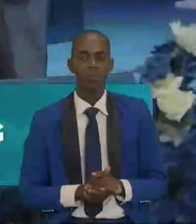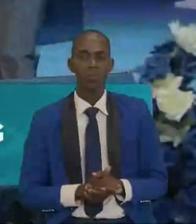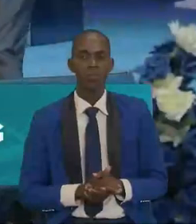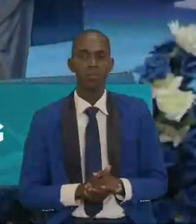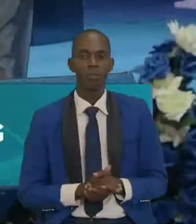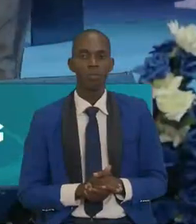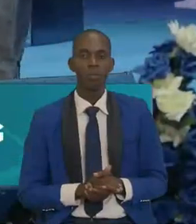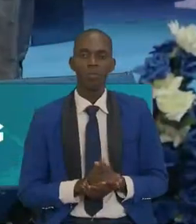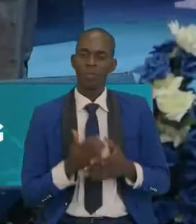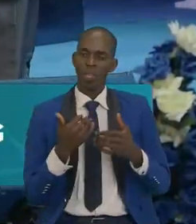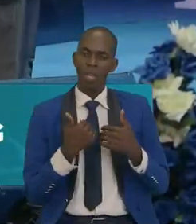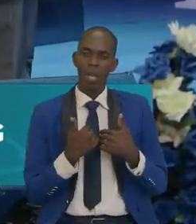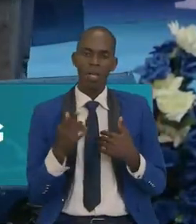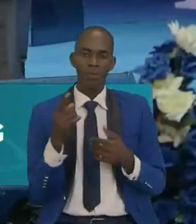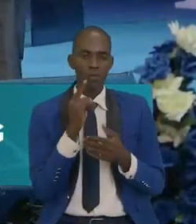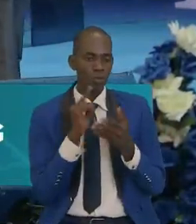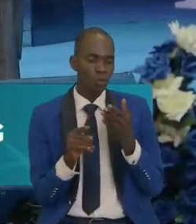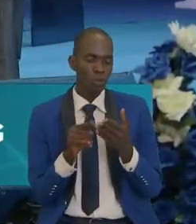ciel.